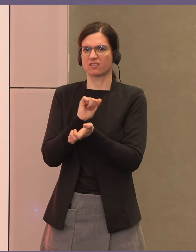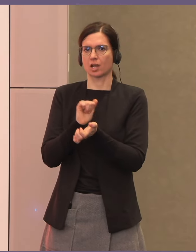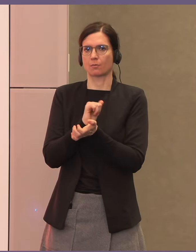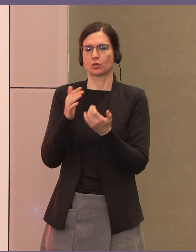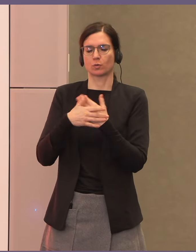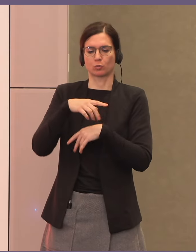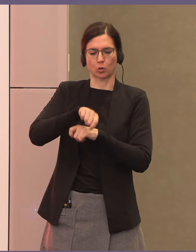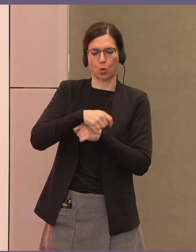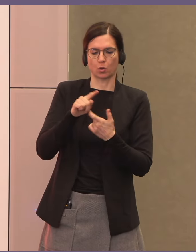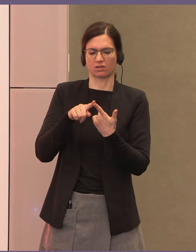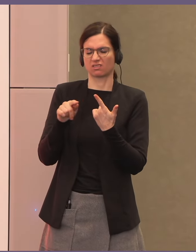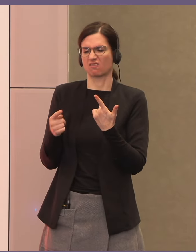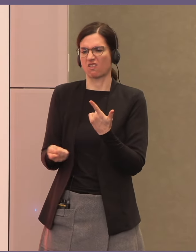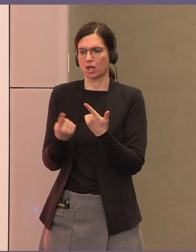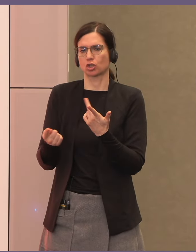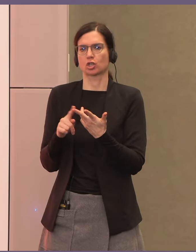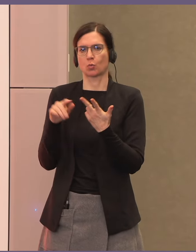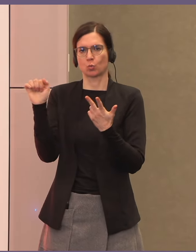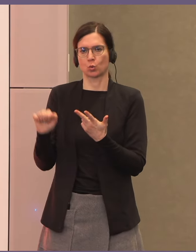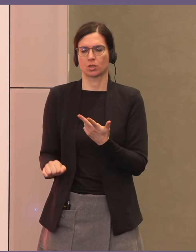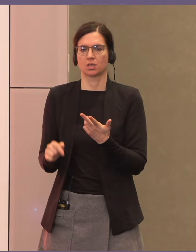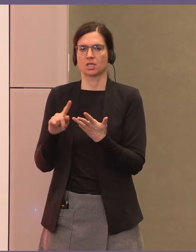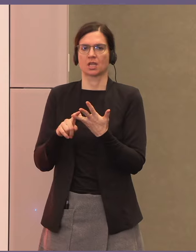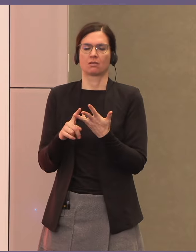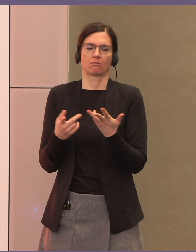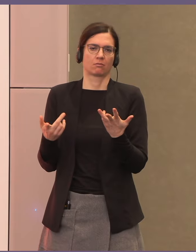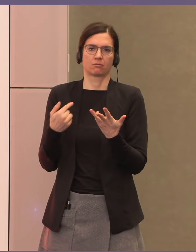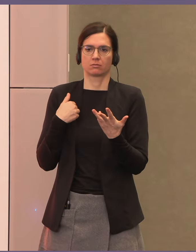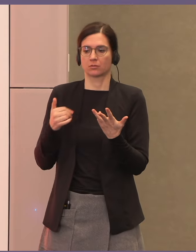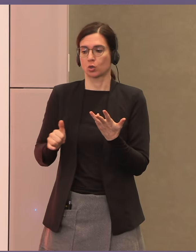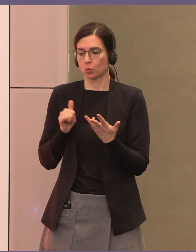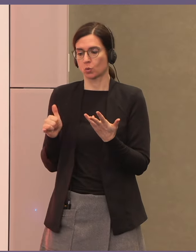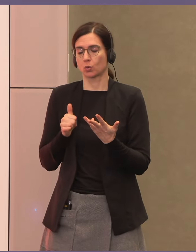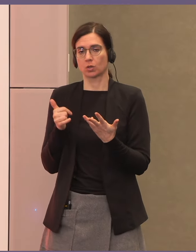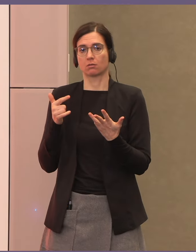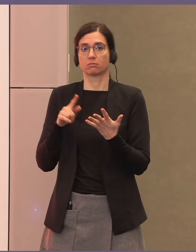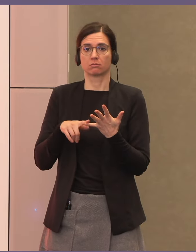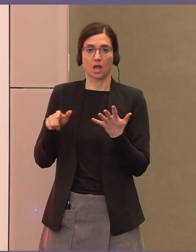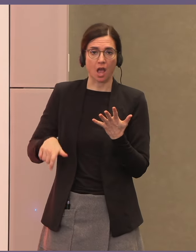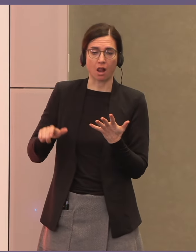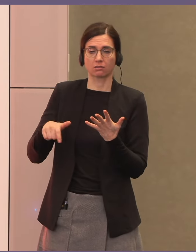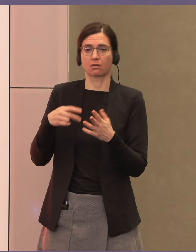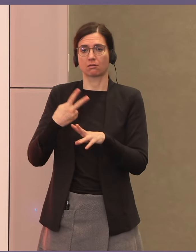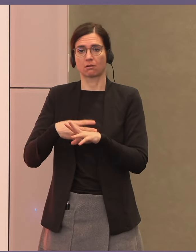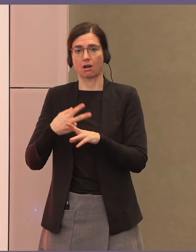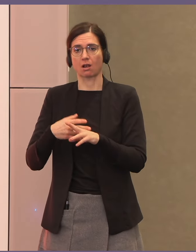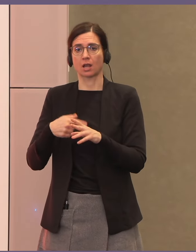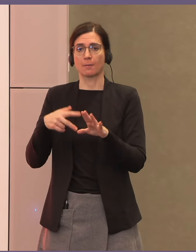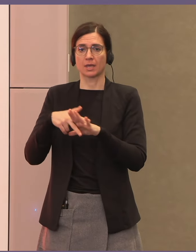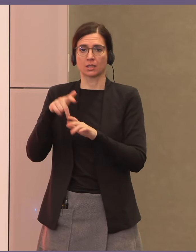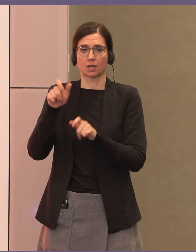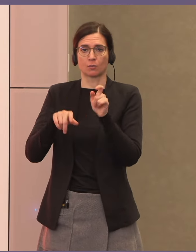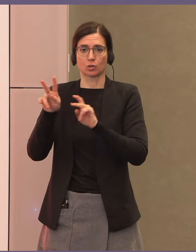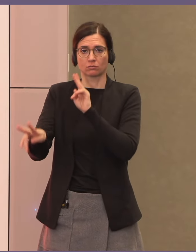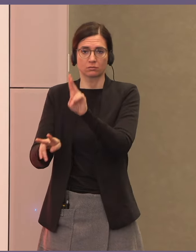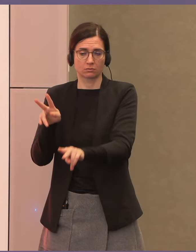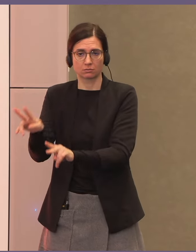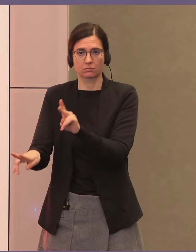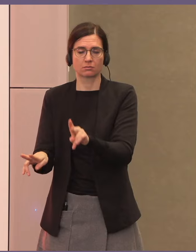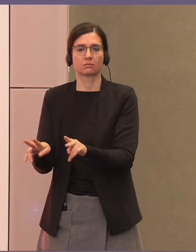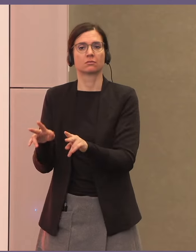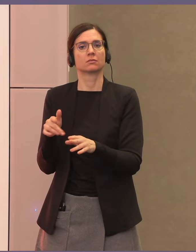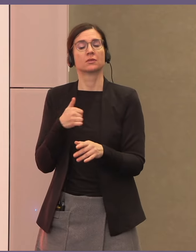wie Kochen, Waschen, Putzen, sich um junge, alte, kranke und behinderte Personen kümmern,